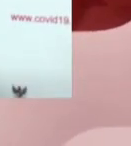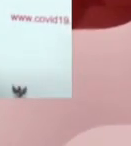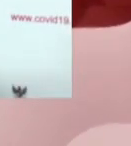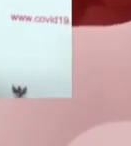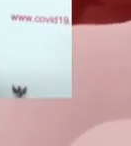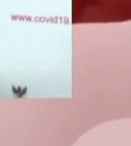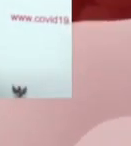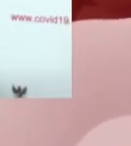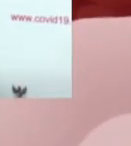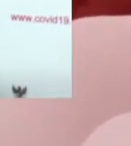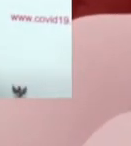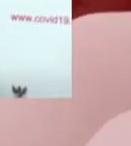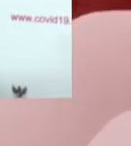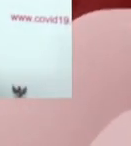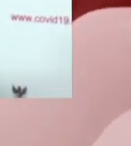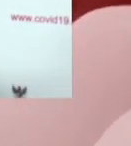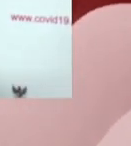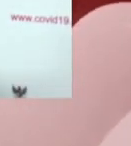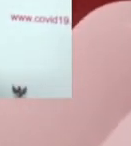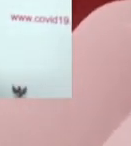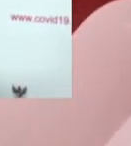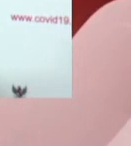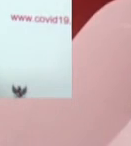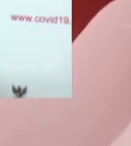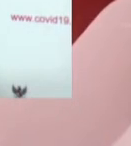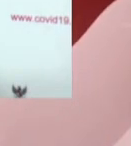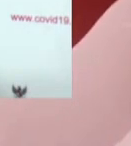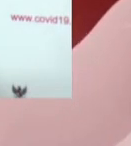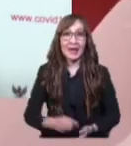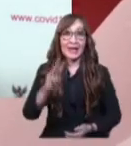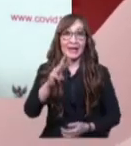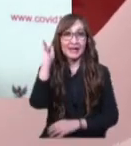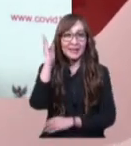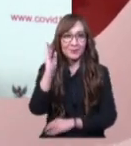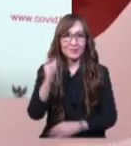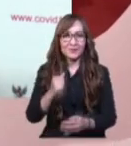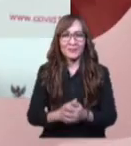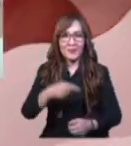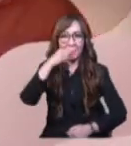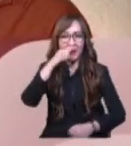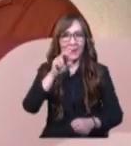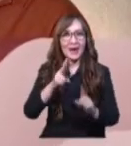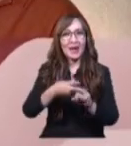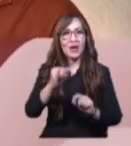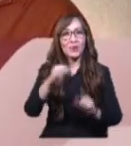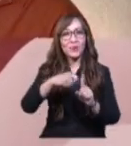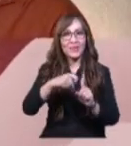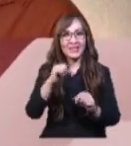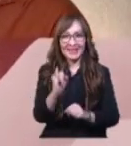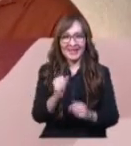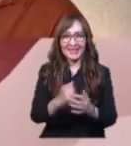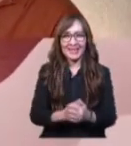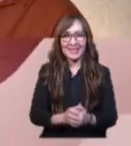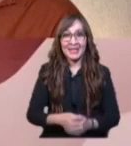saya masih bersama dengan ketiga narasumber yang luar biasa, yaitu Kang Vicky Satari selaku staf sus